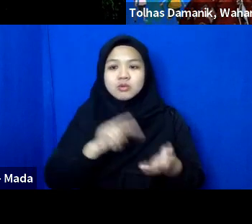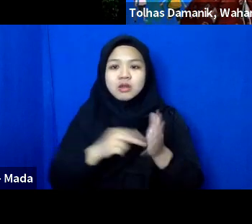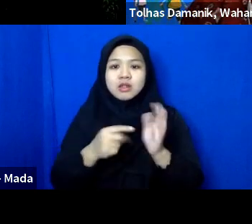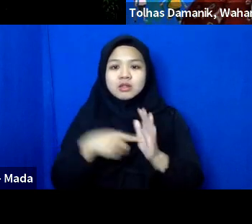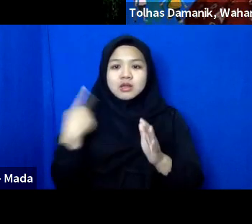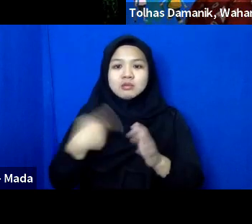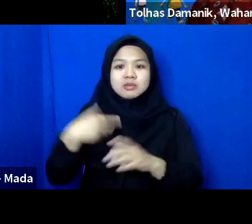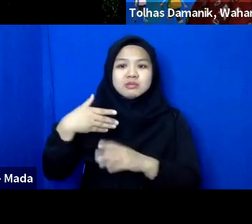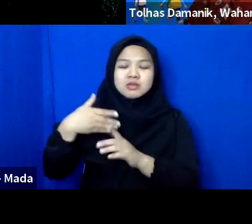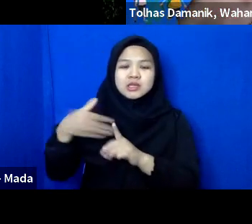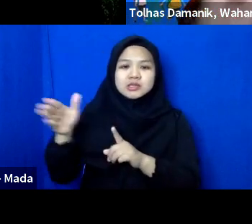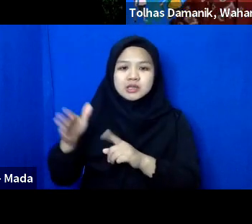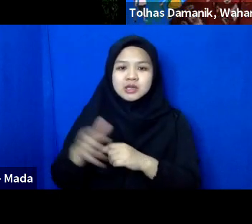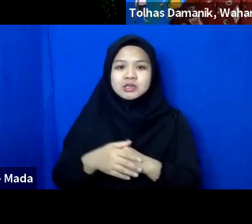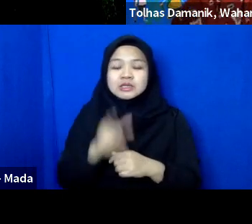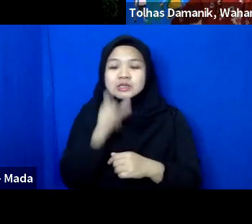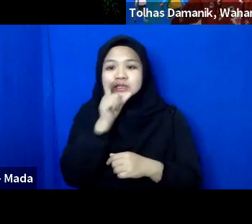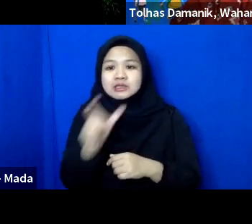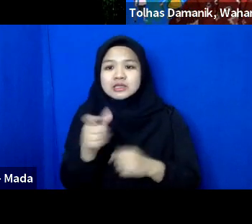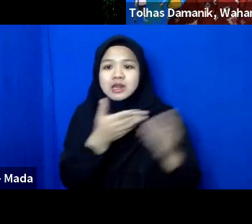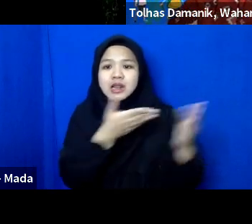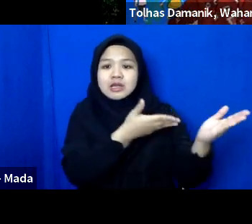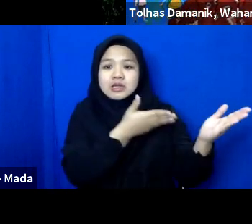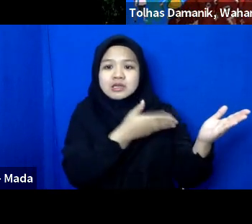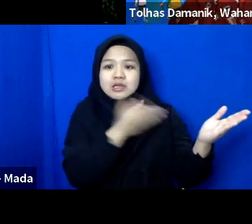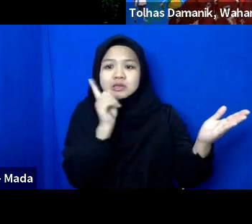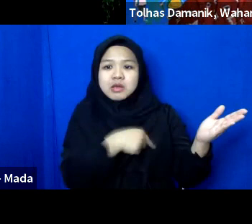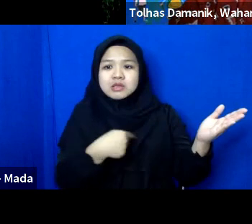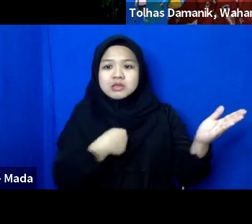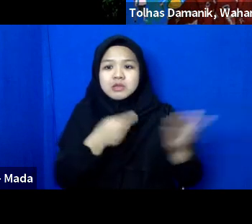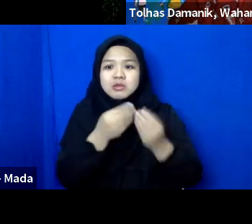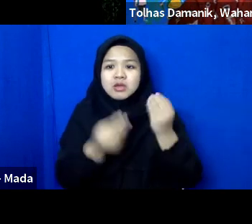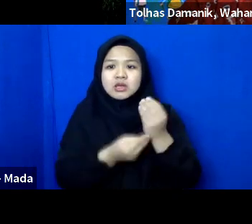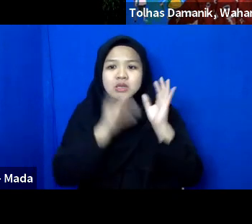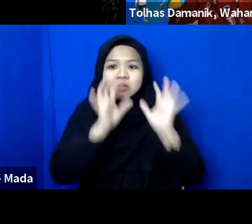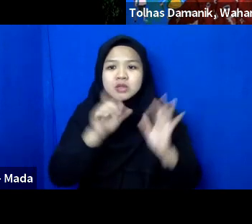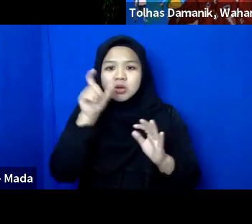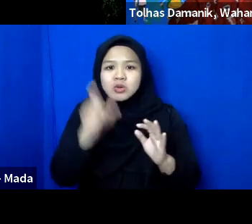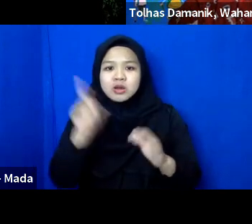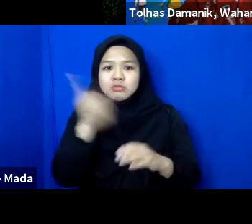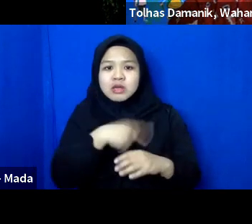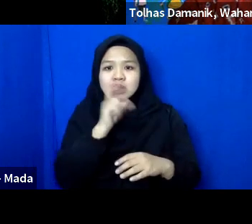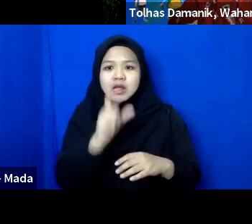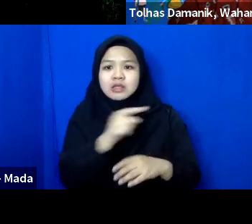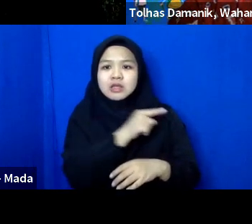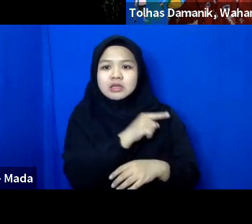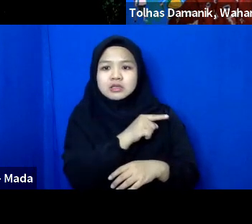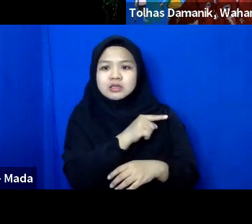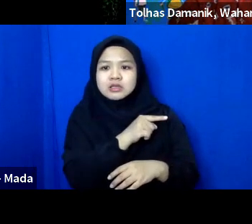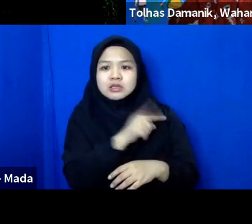melecehkan istilah ini dipakai saya mewakili Kebanyakan orang menggunakan kata ini